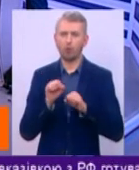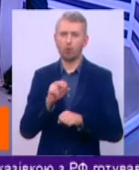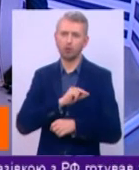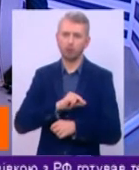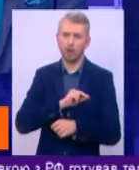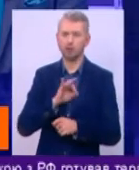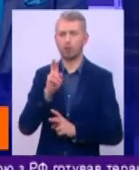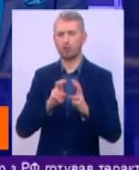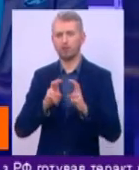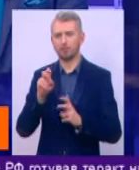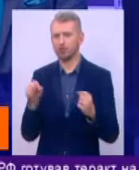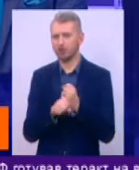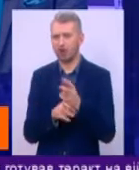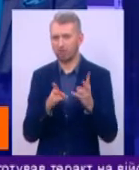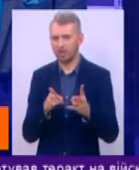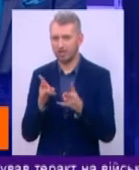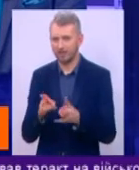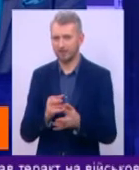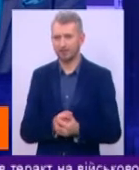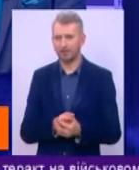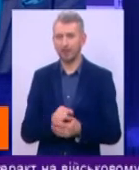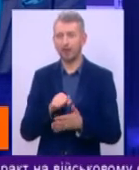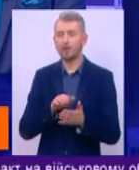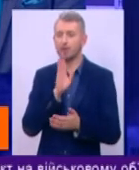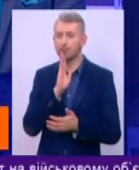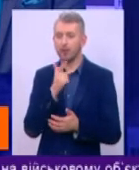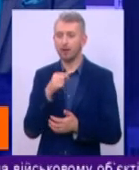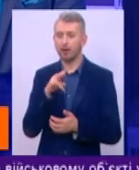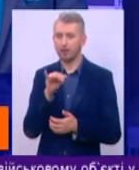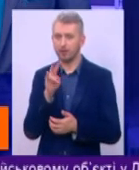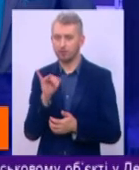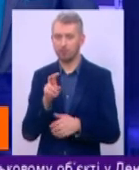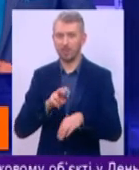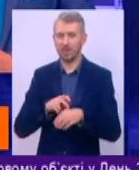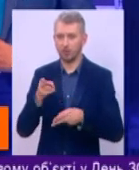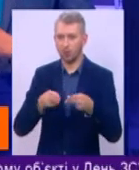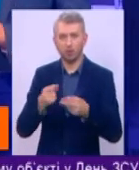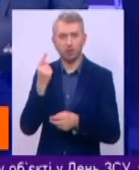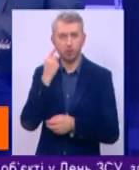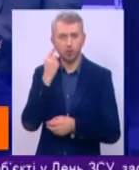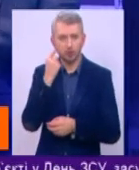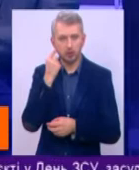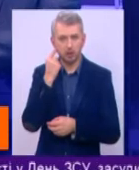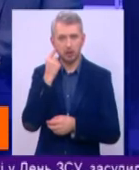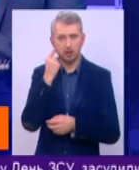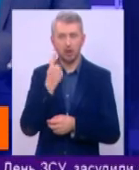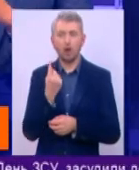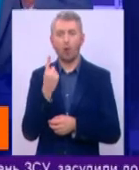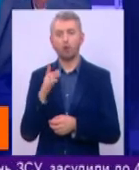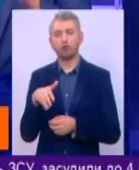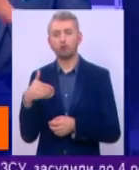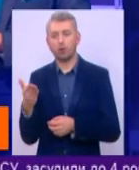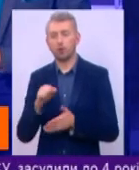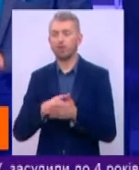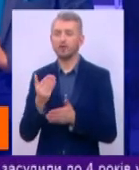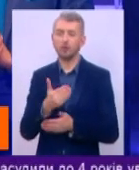про виробничий травматизм. Ось від пані Галини, лікаря-хірурга, почули... Одну сторону, від